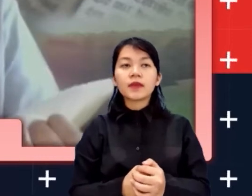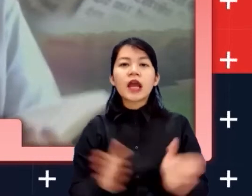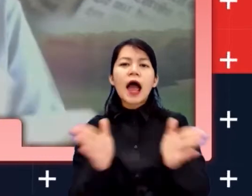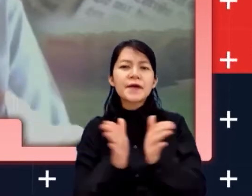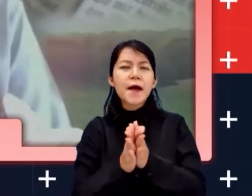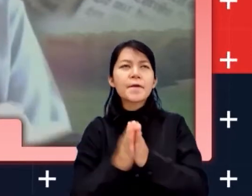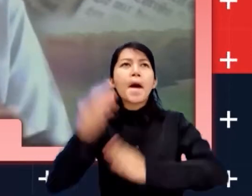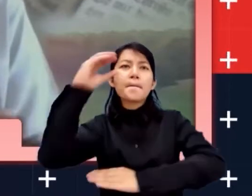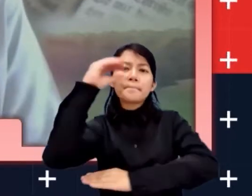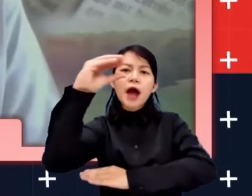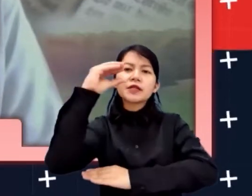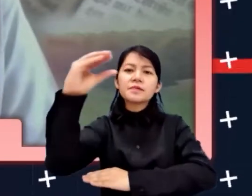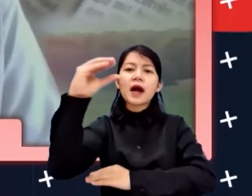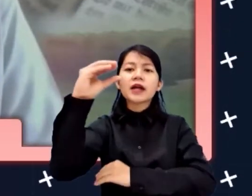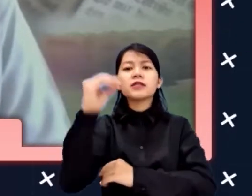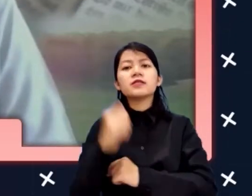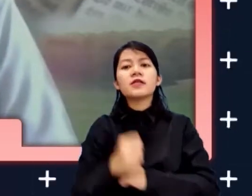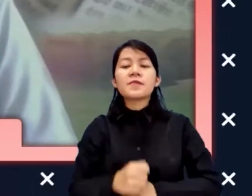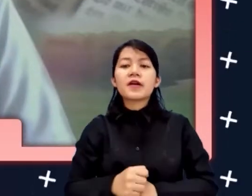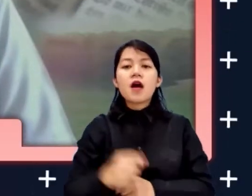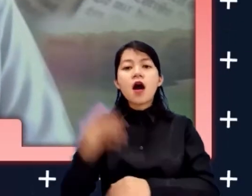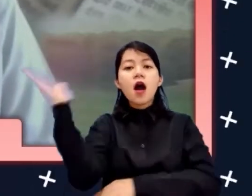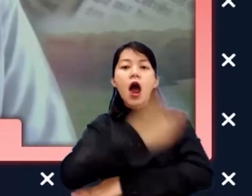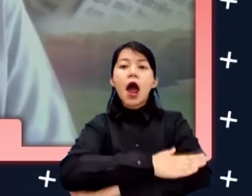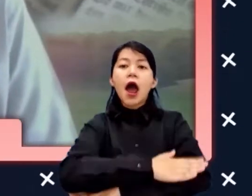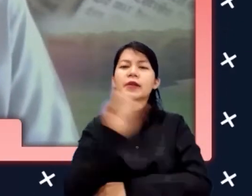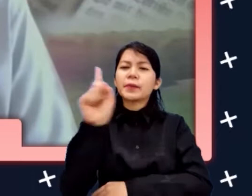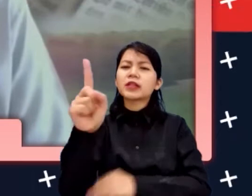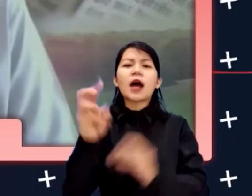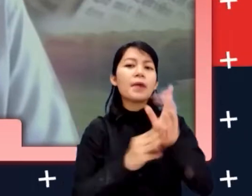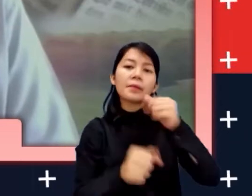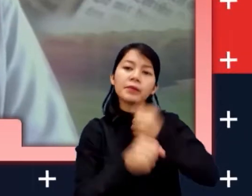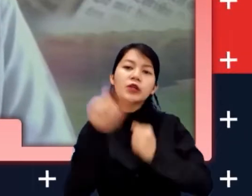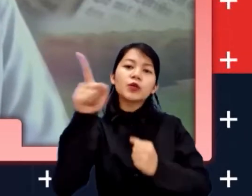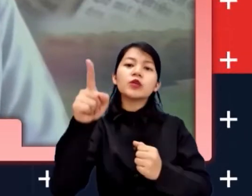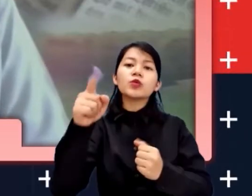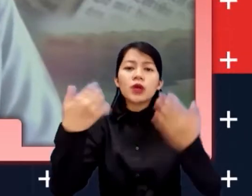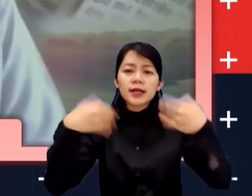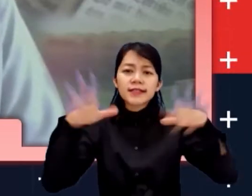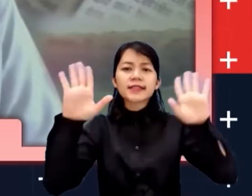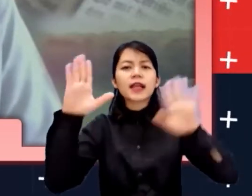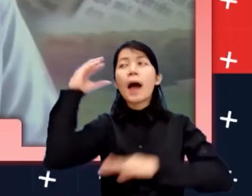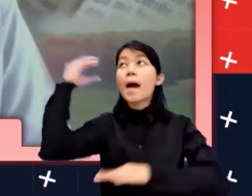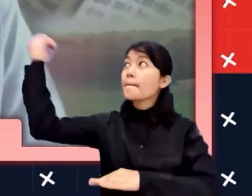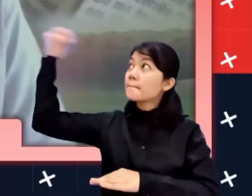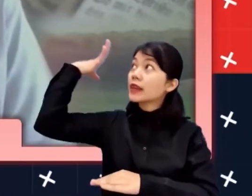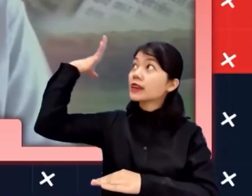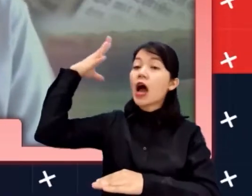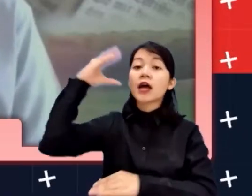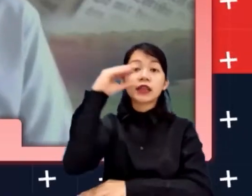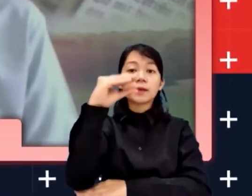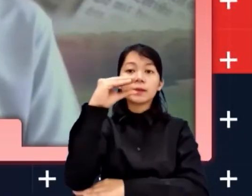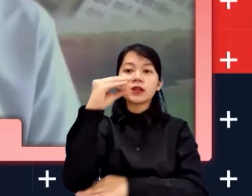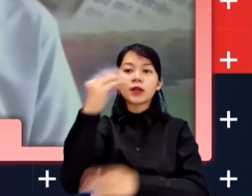itu, setelah matahari terbit, pergilah mereka ke kubur. Lalu kemudian cerita ini